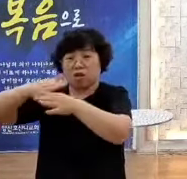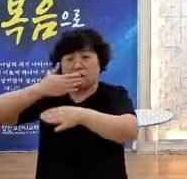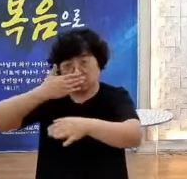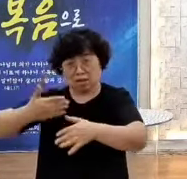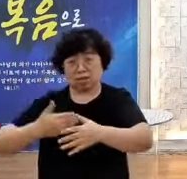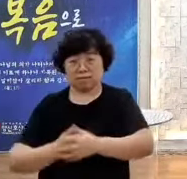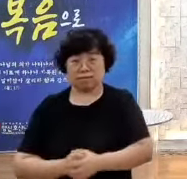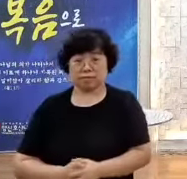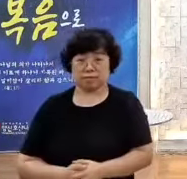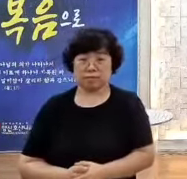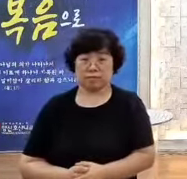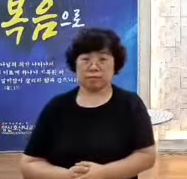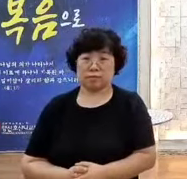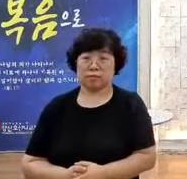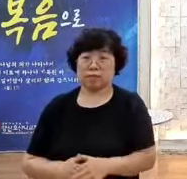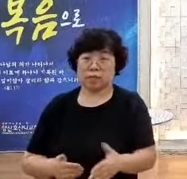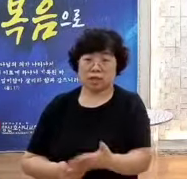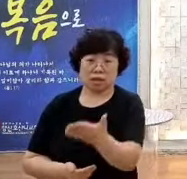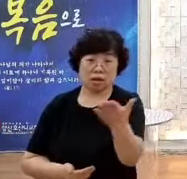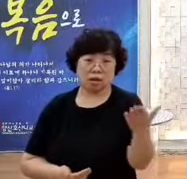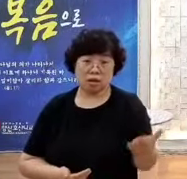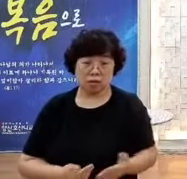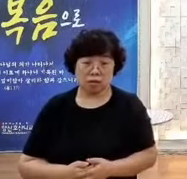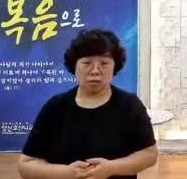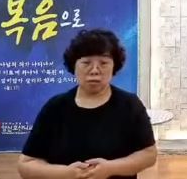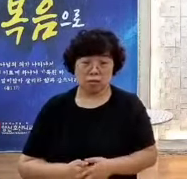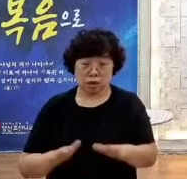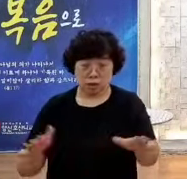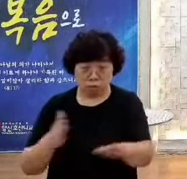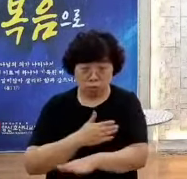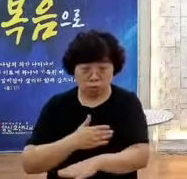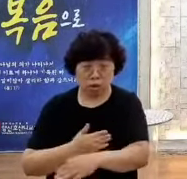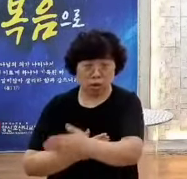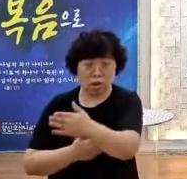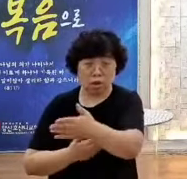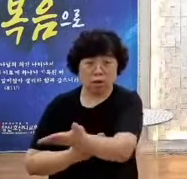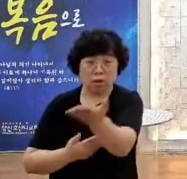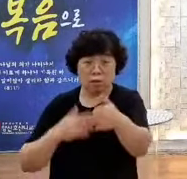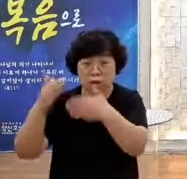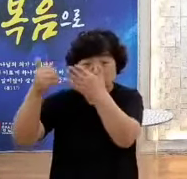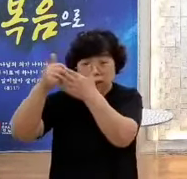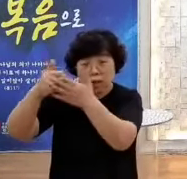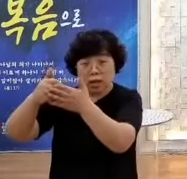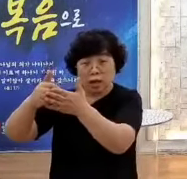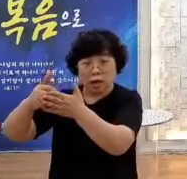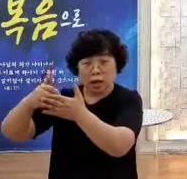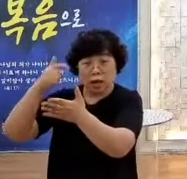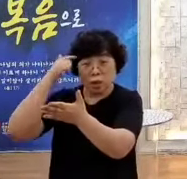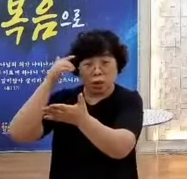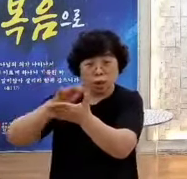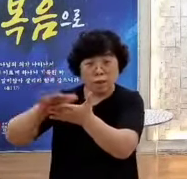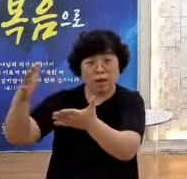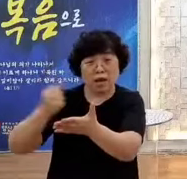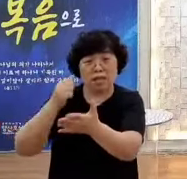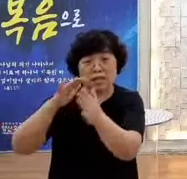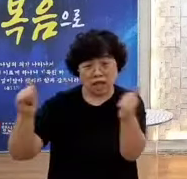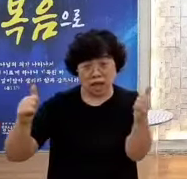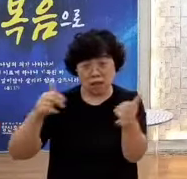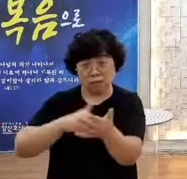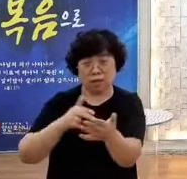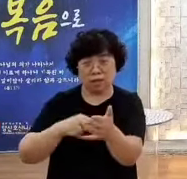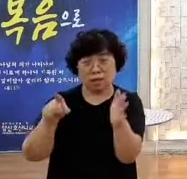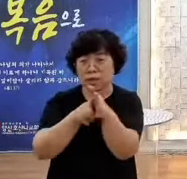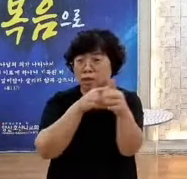여러분, 이제 여러분은 하나님과 화평하게 된 관계인 것을 믿으시기 바랍니다.